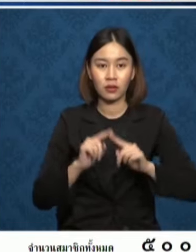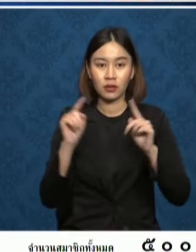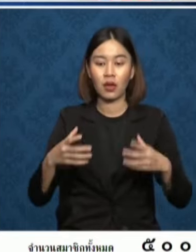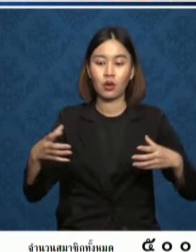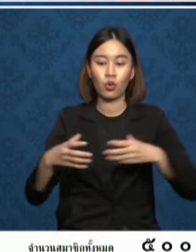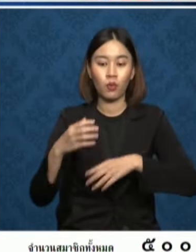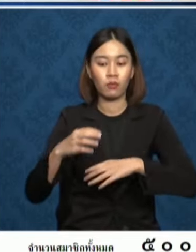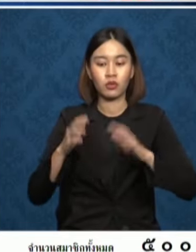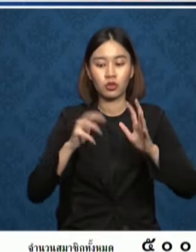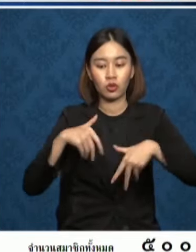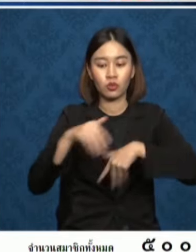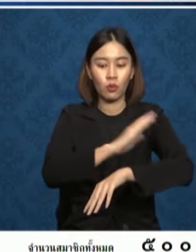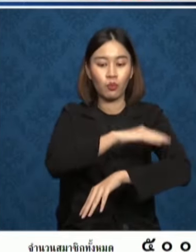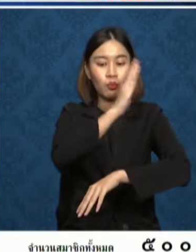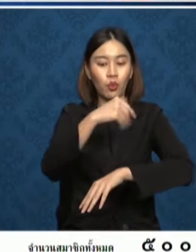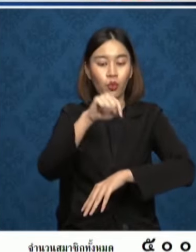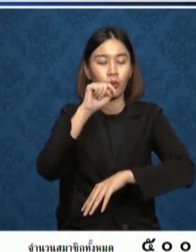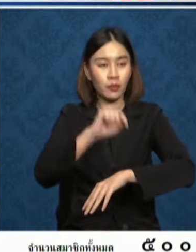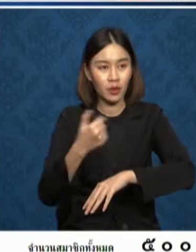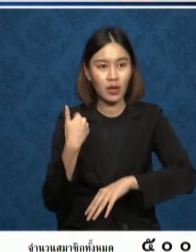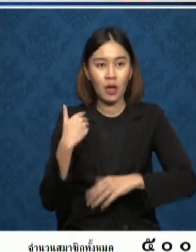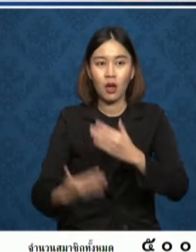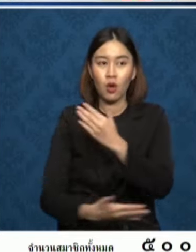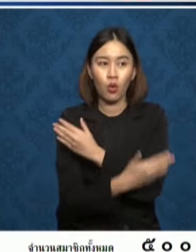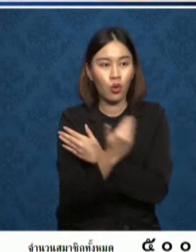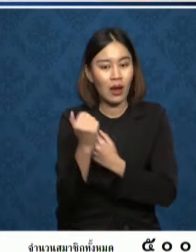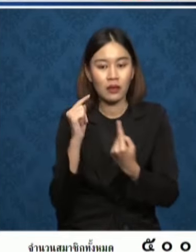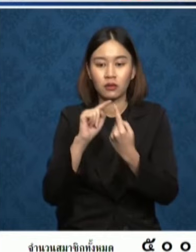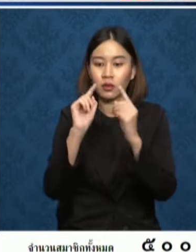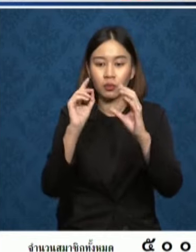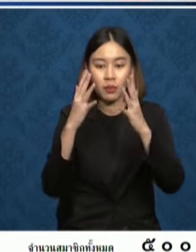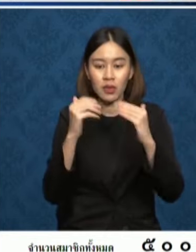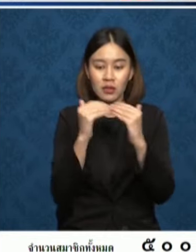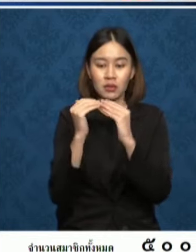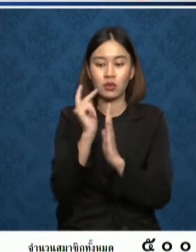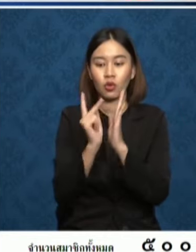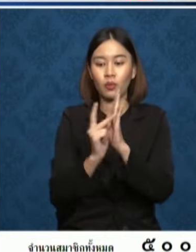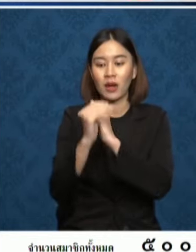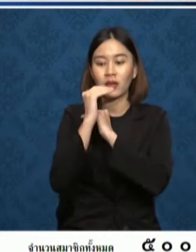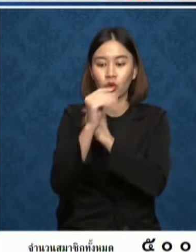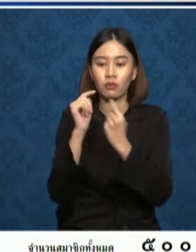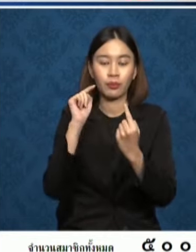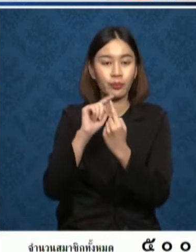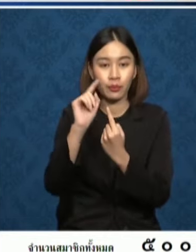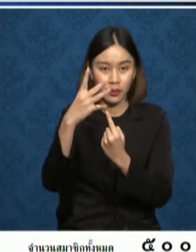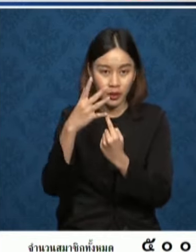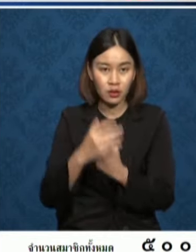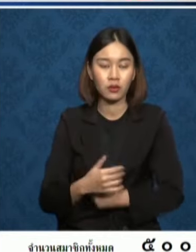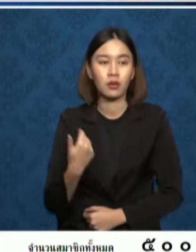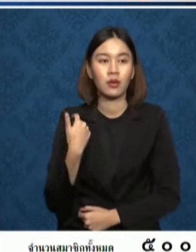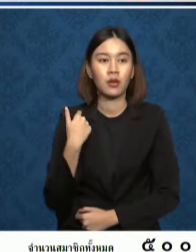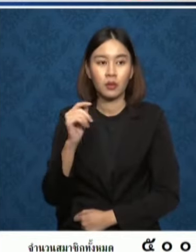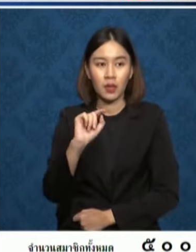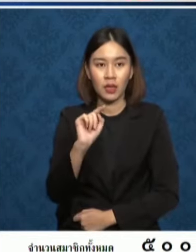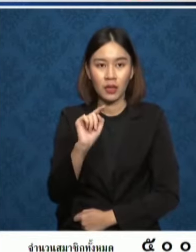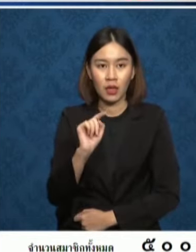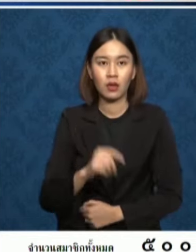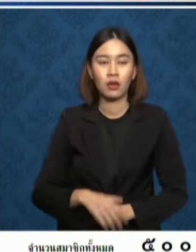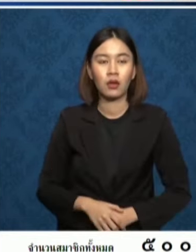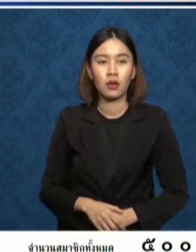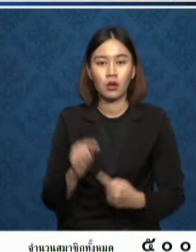ชาติพันธุ์จำนวนมากก็ไม่มีโอกาสเข้าถึงสิทธิที่กฎหมายกำหนดเอาไว้ได้จริงๆรวมทั้งเมื่อ